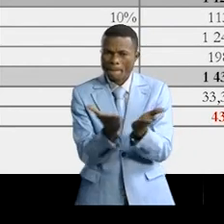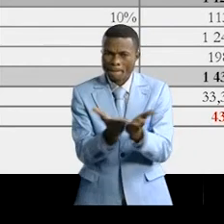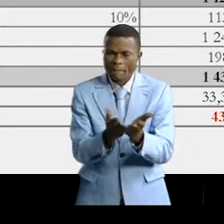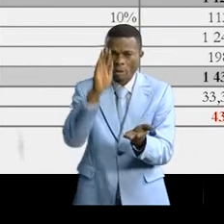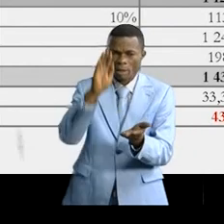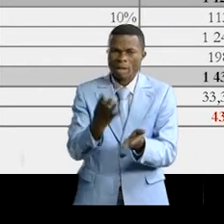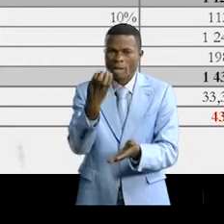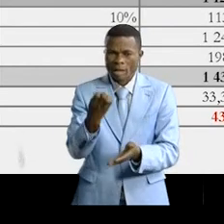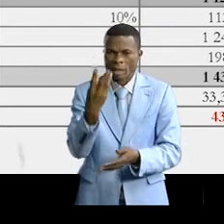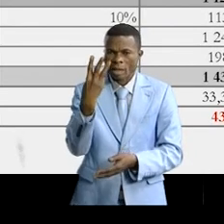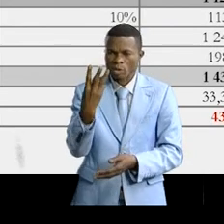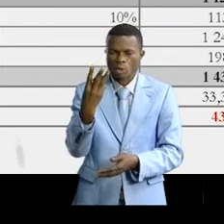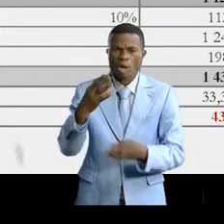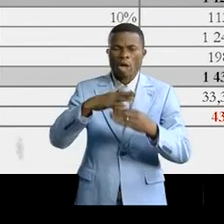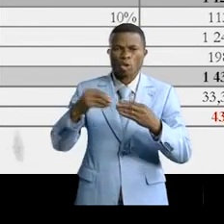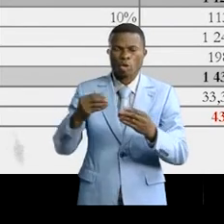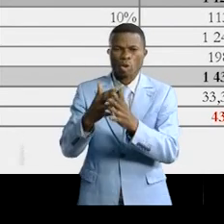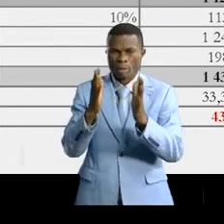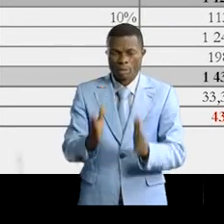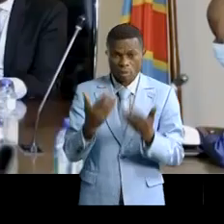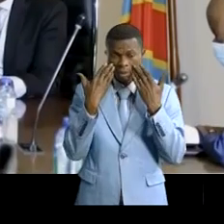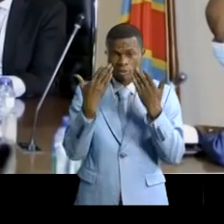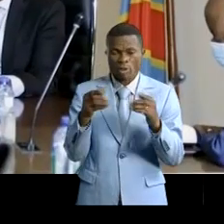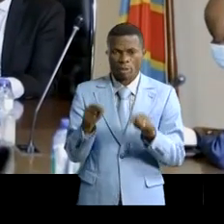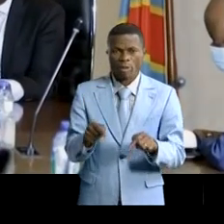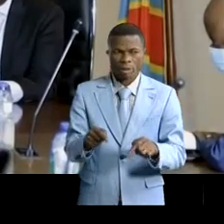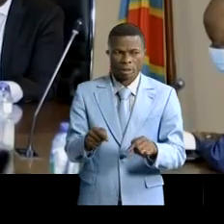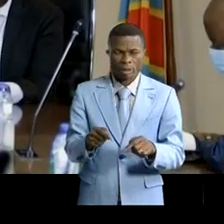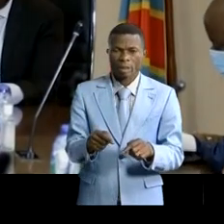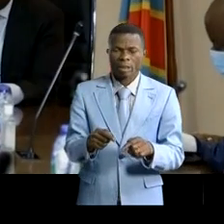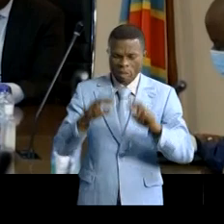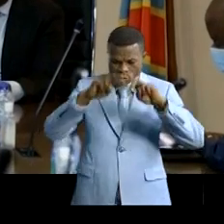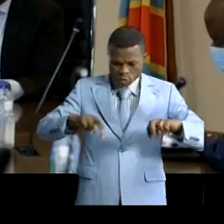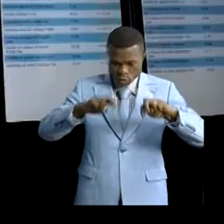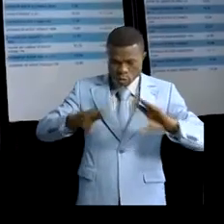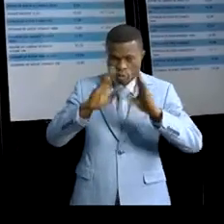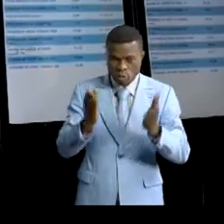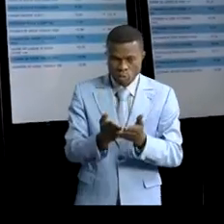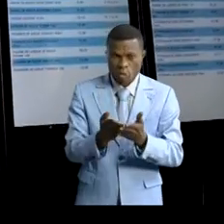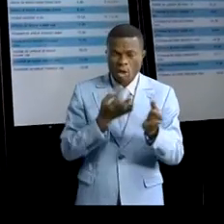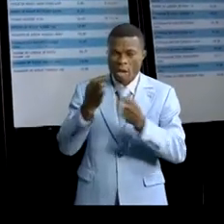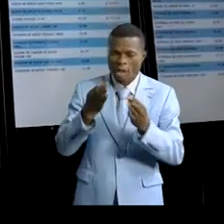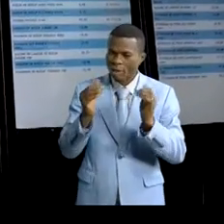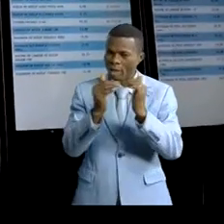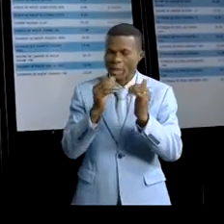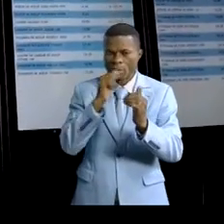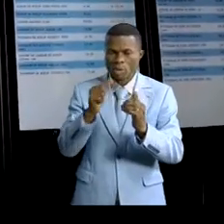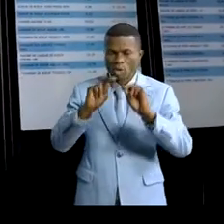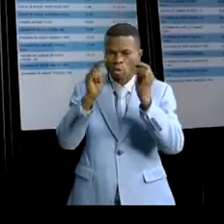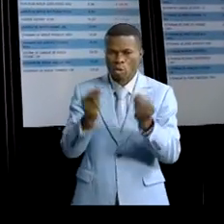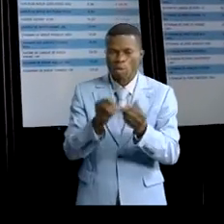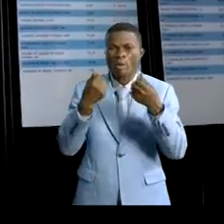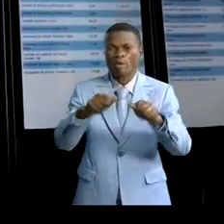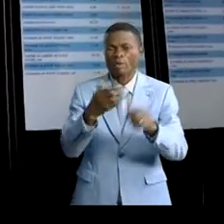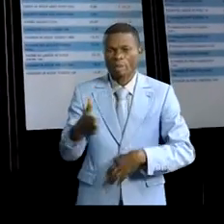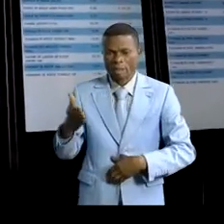à 43 $ américains. Regardez maintenant, après toilettage des éléments non incorporables dans la structure de prix,